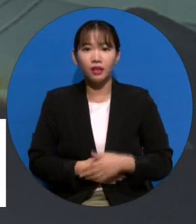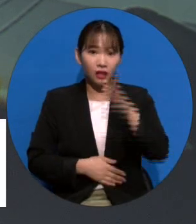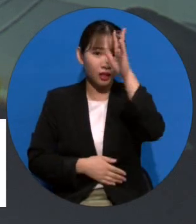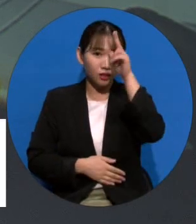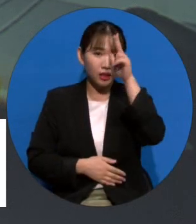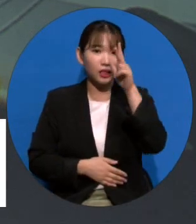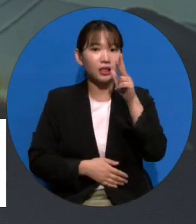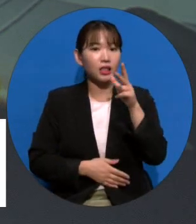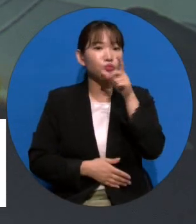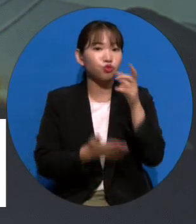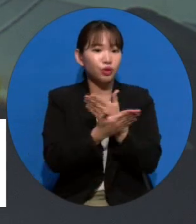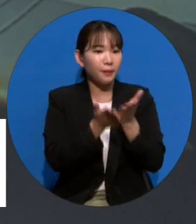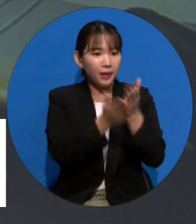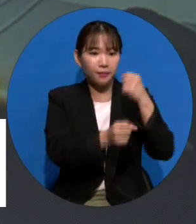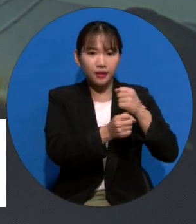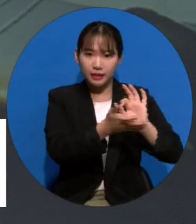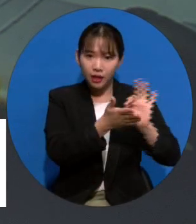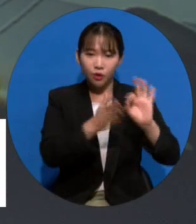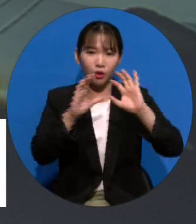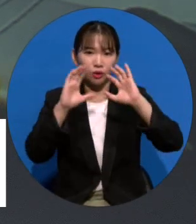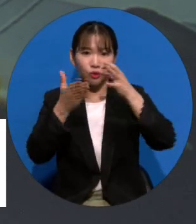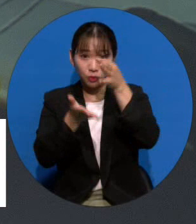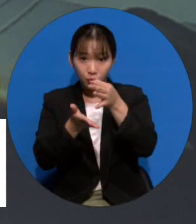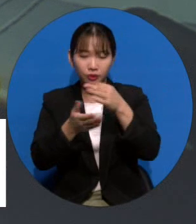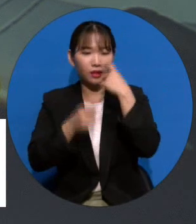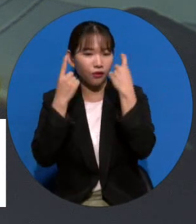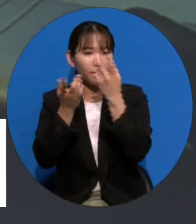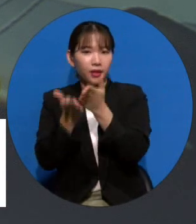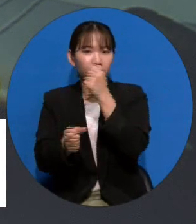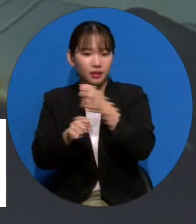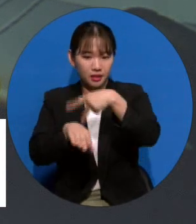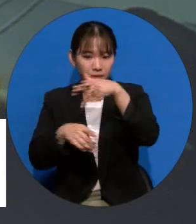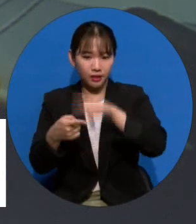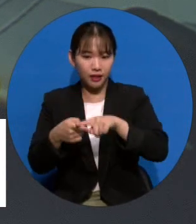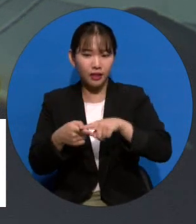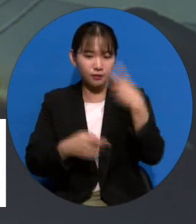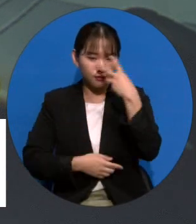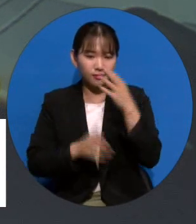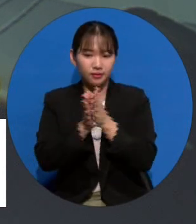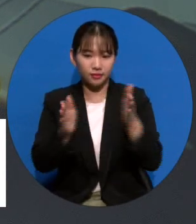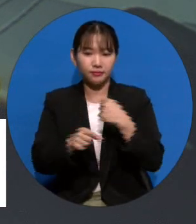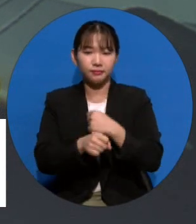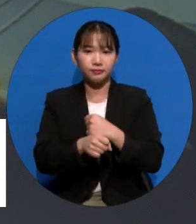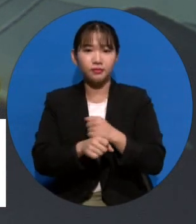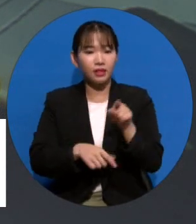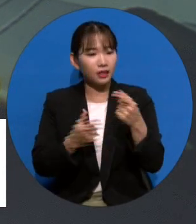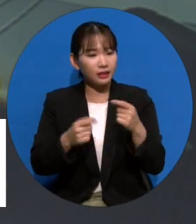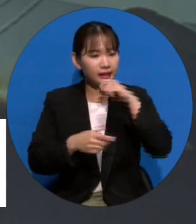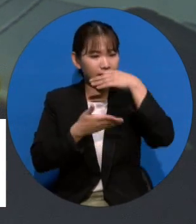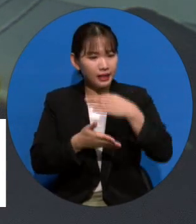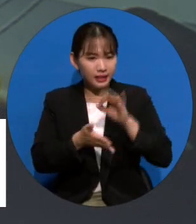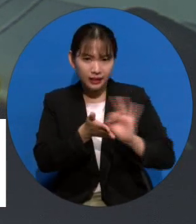경찰이 급수선 제작에 쓰여야 할 국고 보조금으로 여객선을 건조한 진도군에 대해 압수수색을 실시했습니다. 이 같은